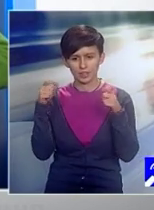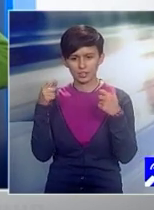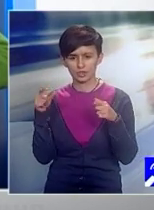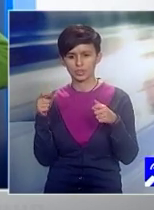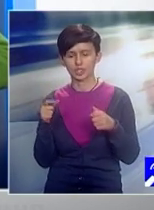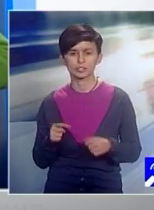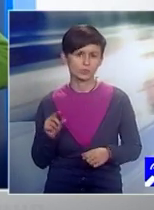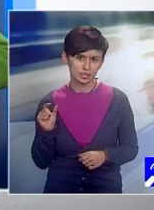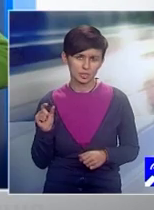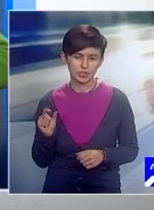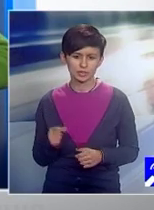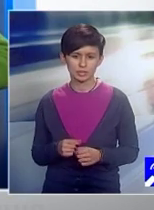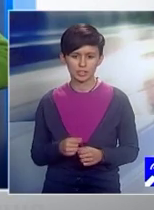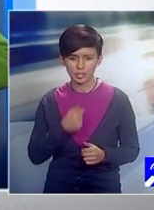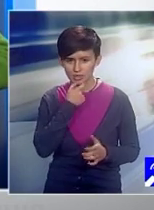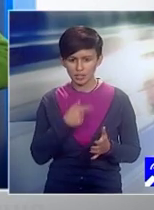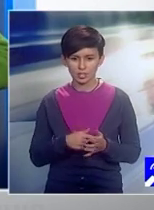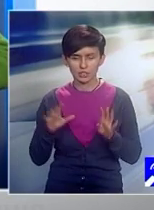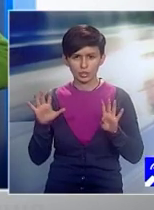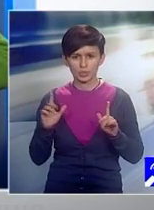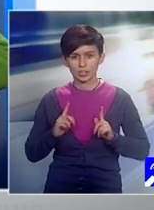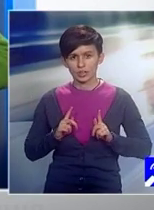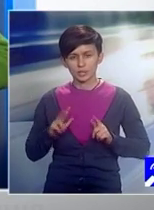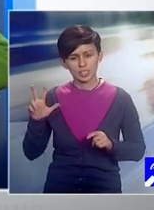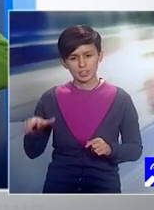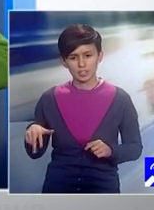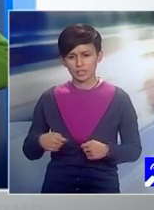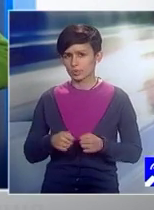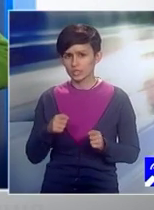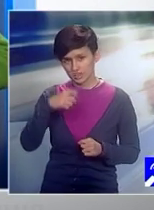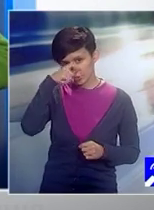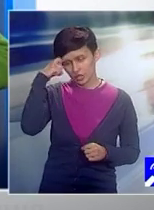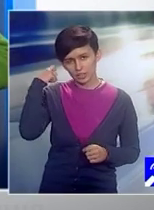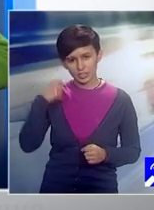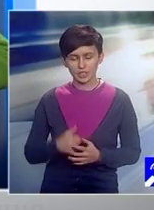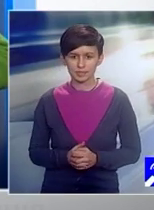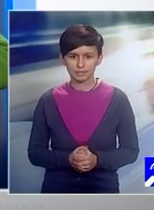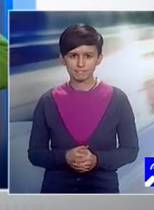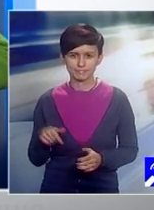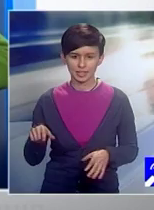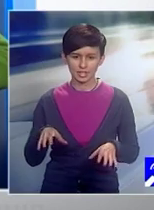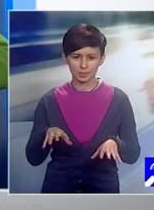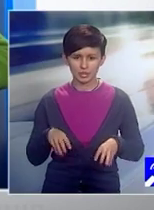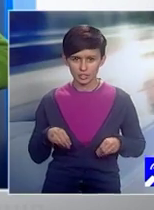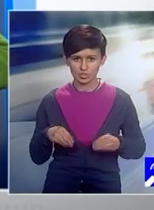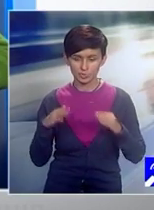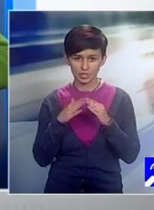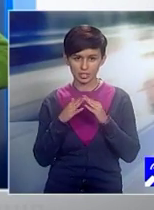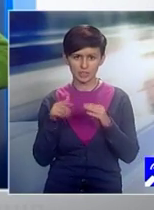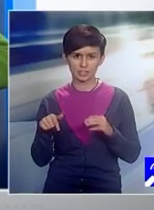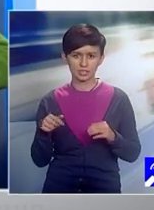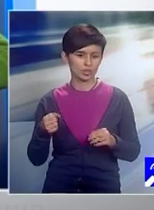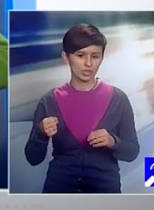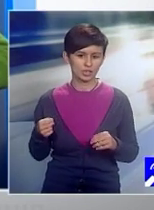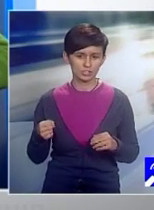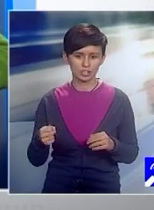am stat 3 luni, toată vara. Ce să zic, m-au acceptat în casele lor ca și turist prima